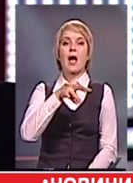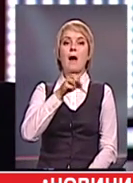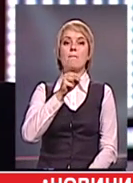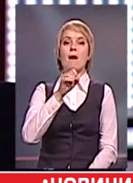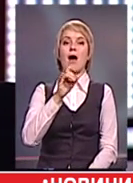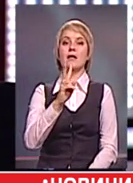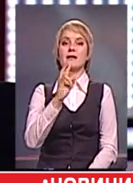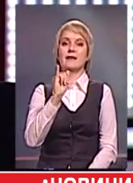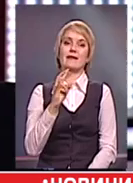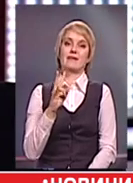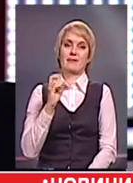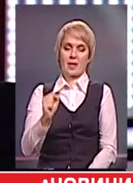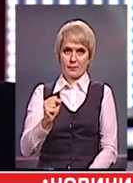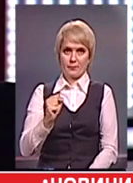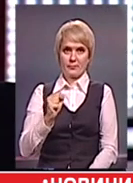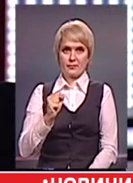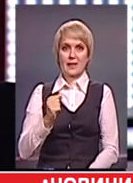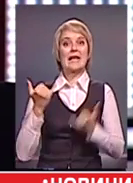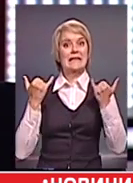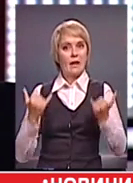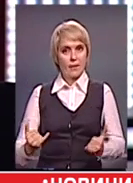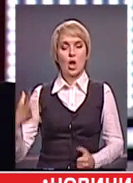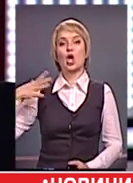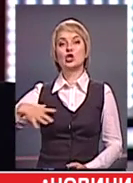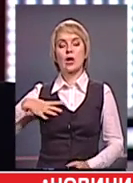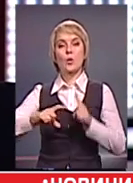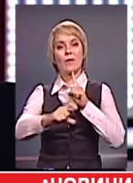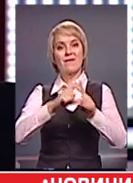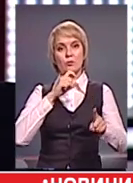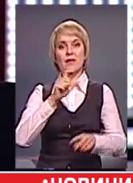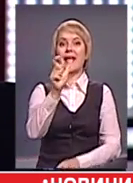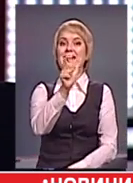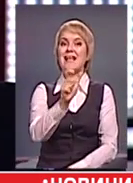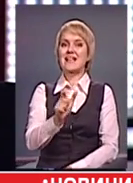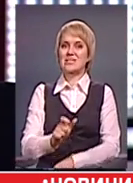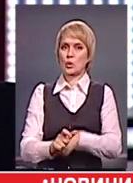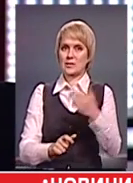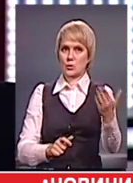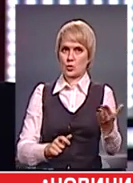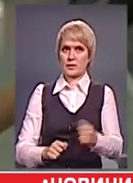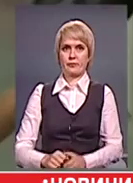заступниця міністра юстиції Наталія Севастьянова. Тепер чекають на відповідь італійської сторони.